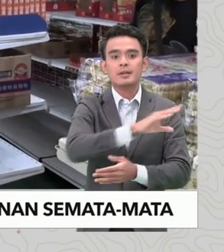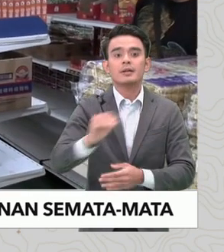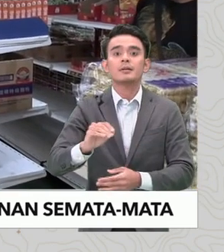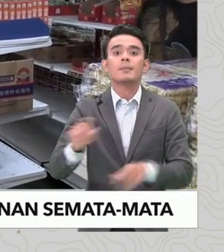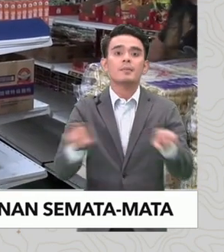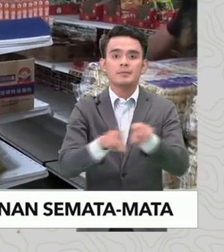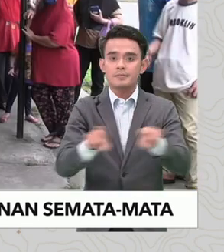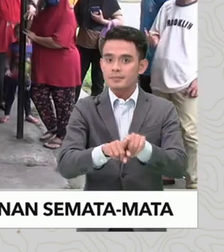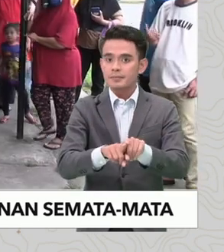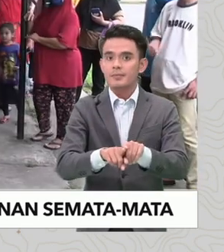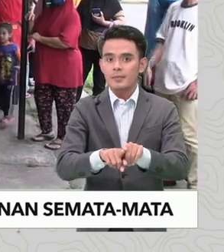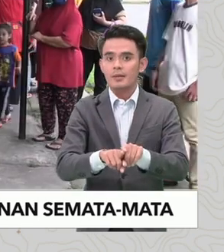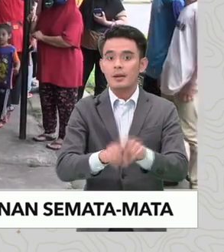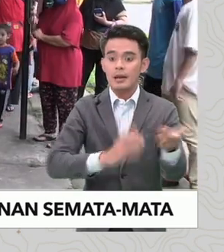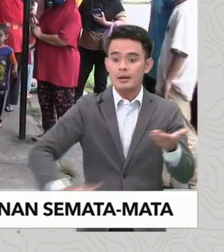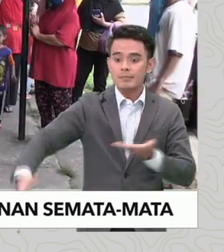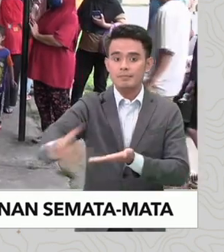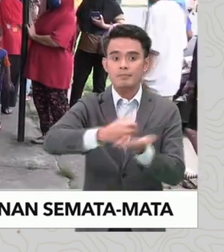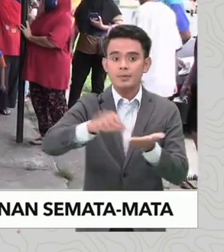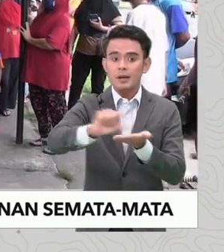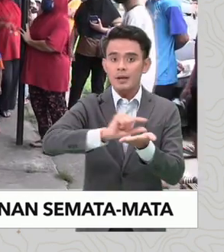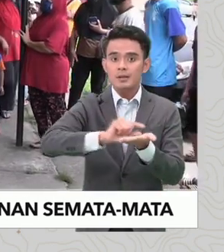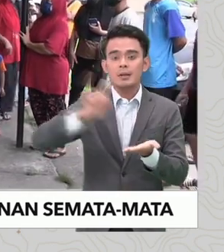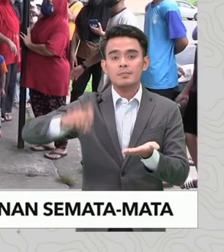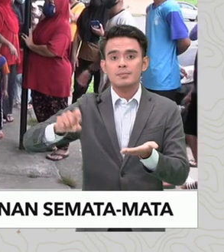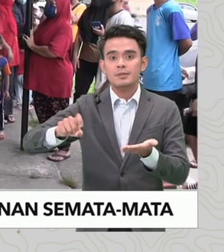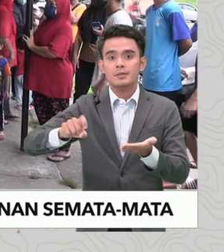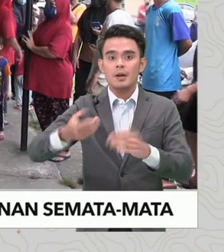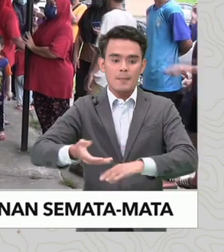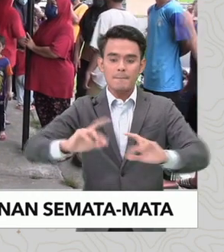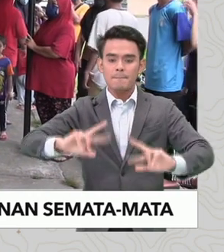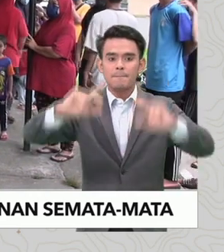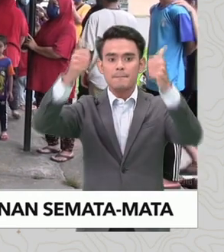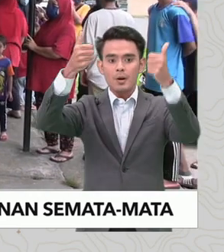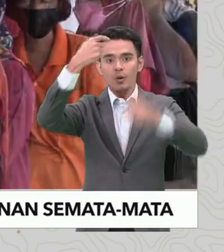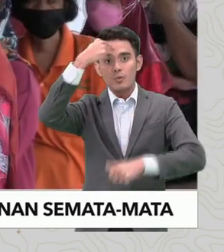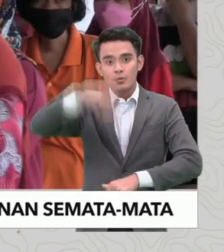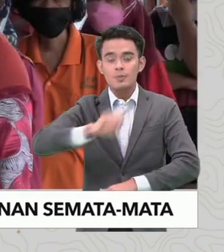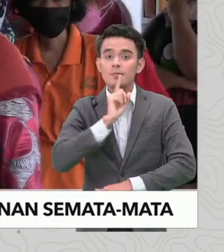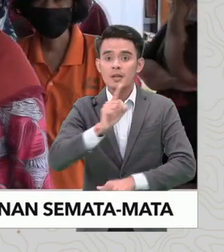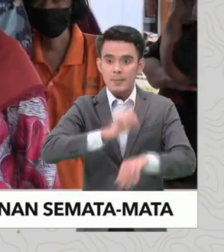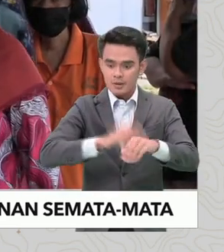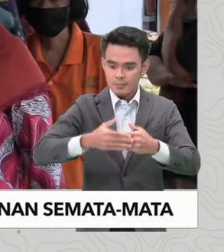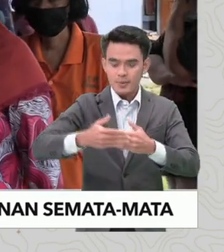lupa pendapatan perlu dilakukan intervensi khusus bagi memastikan dalam jangka masa